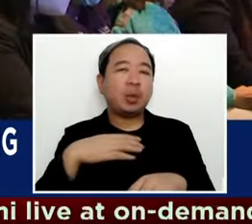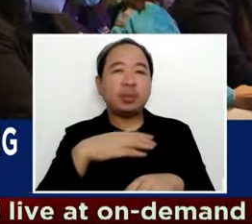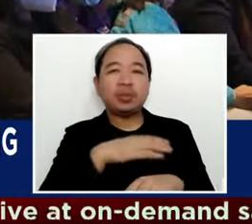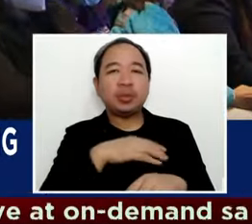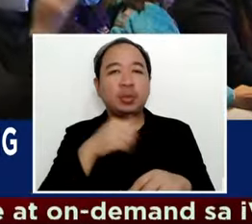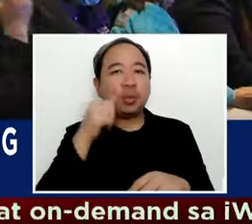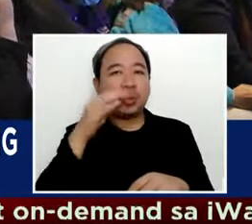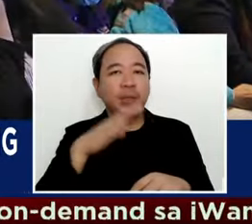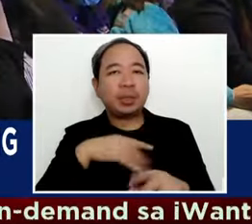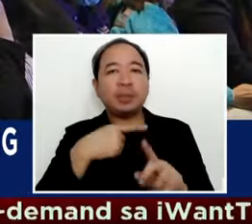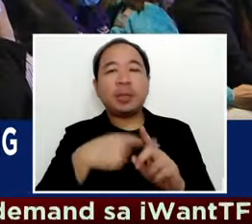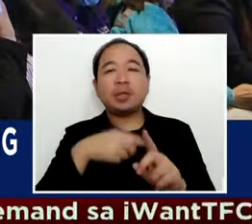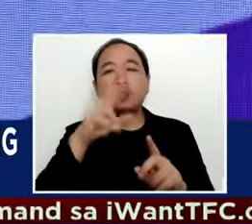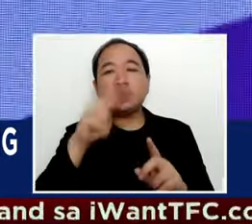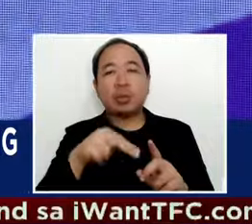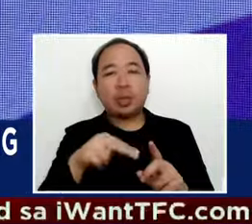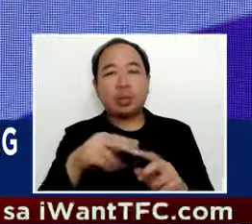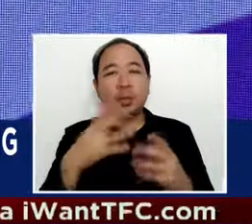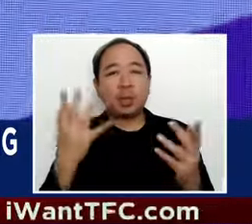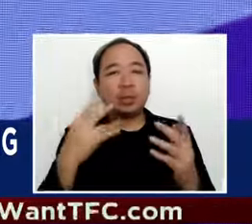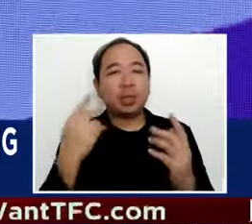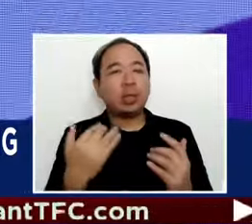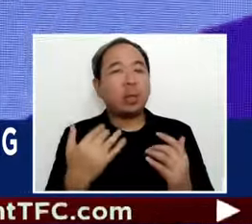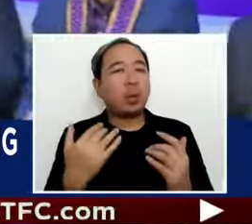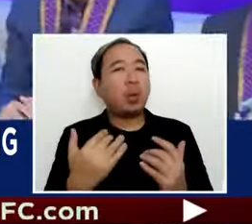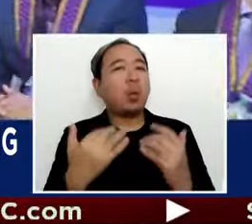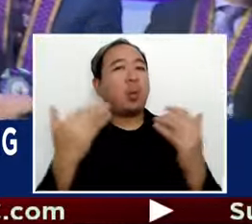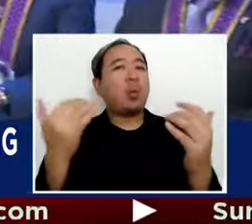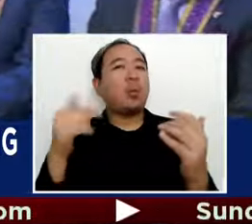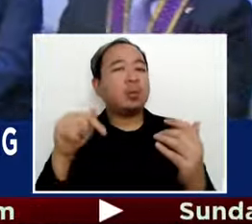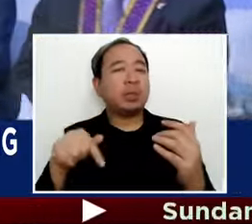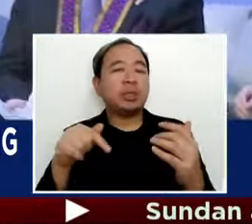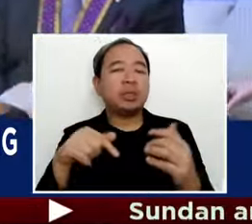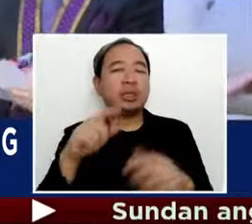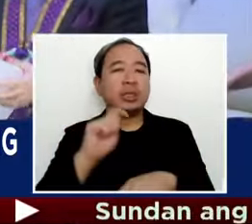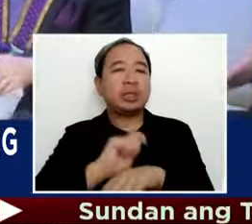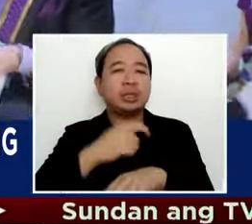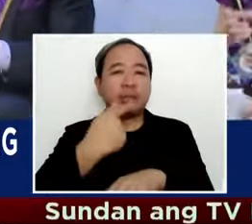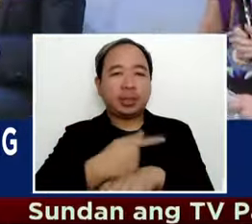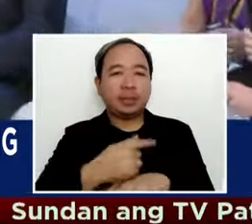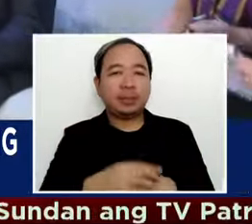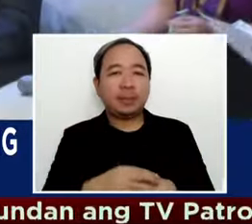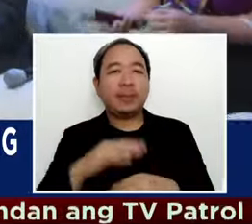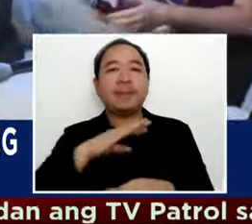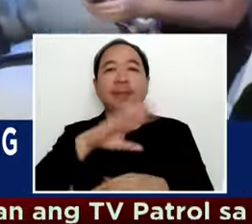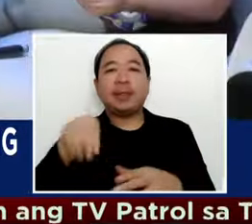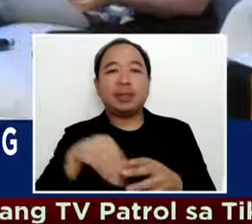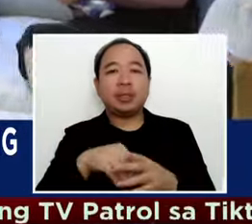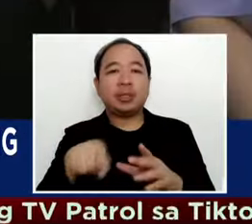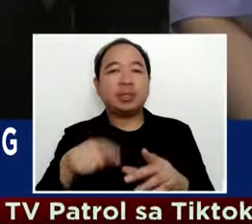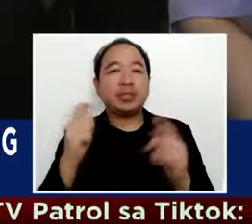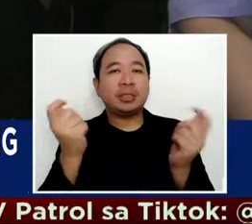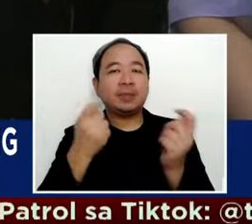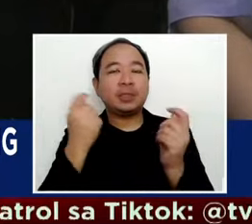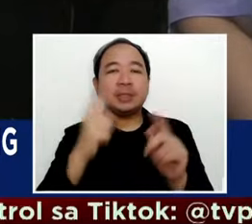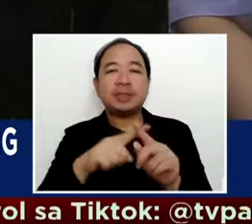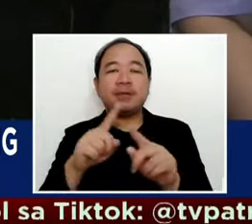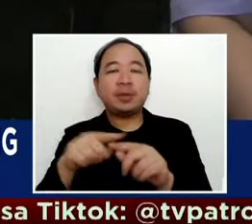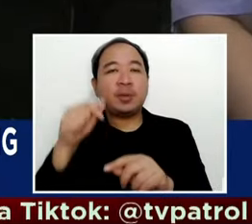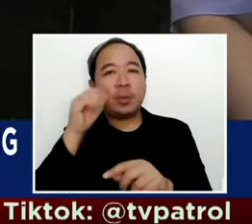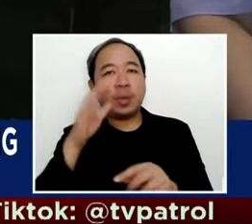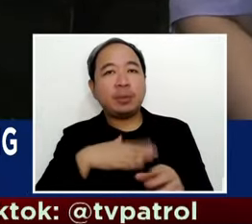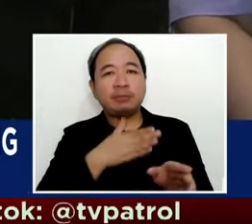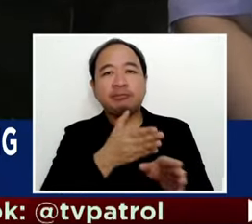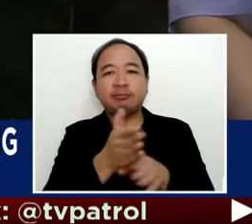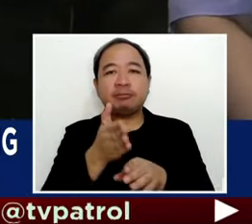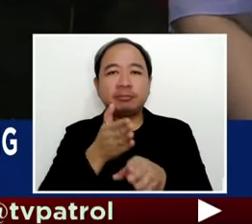ang United Nations sa isang mall sa Taguig City. Nakiisa sa selebrasyon ang mga babae mula sa iba't ibang